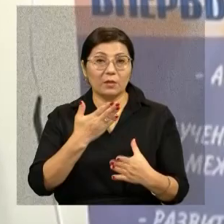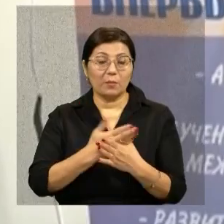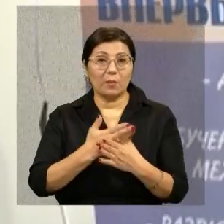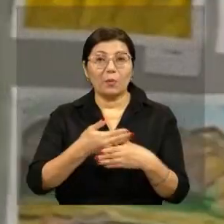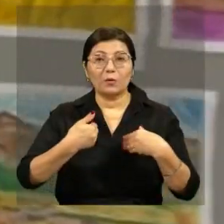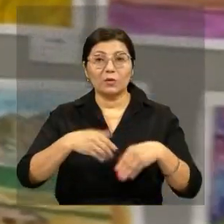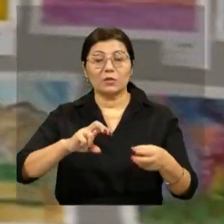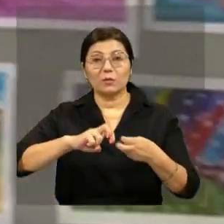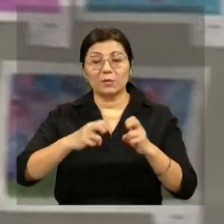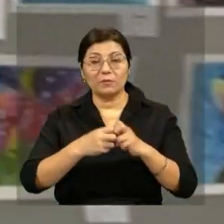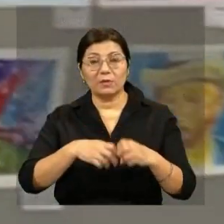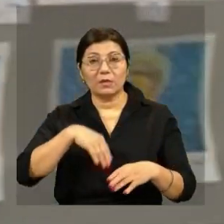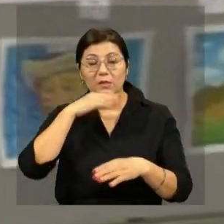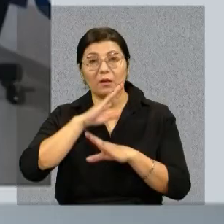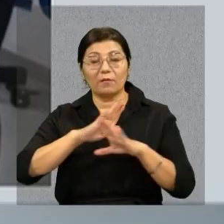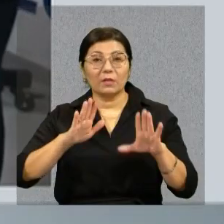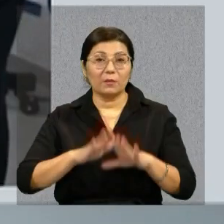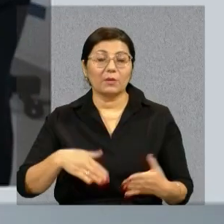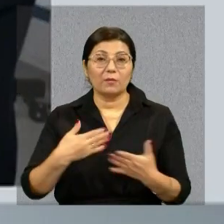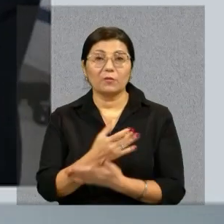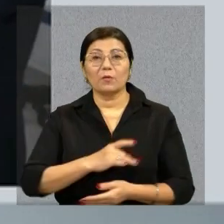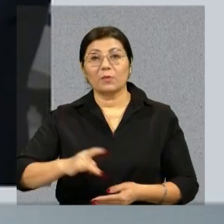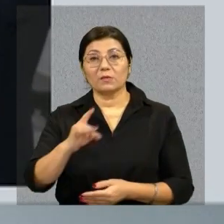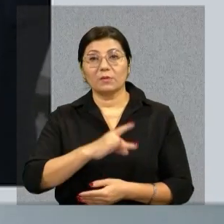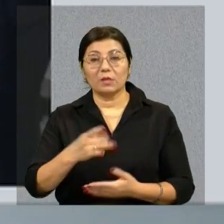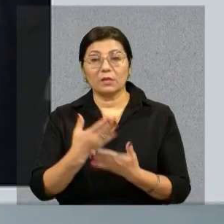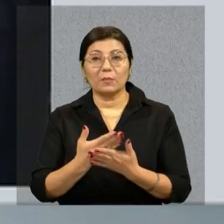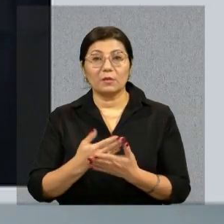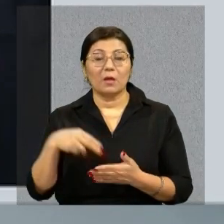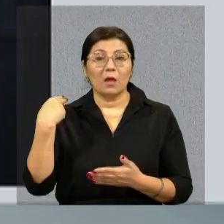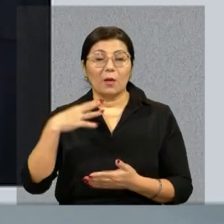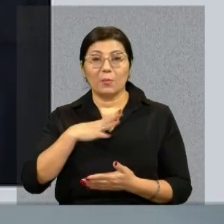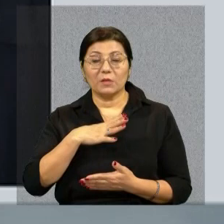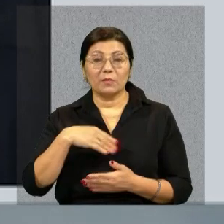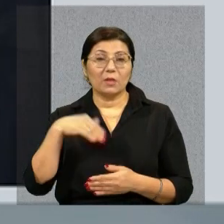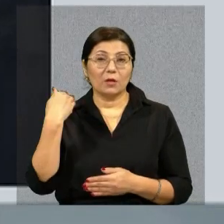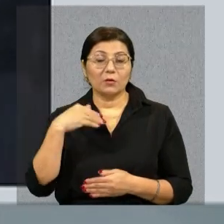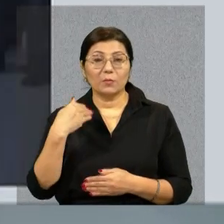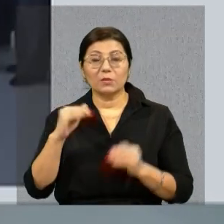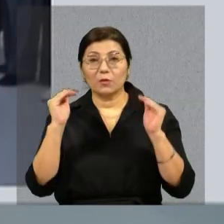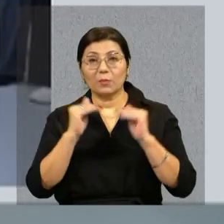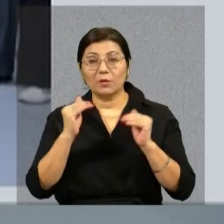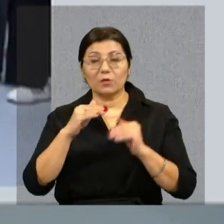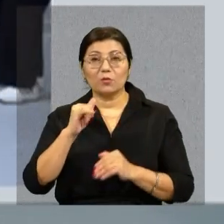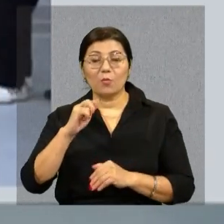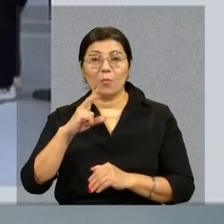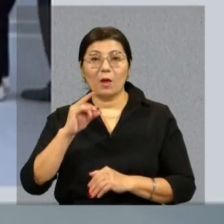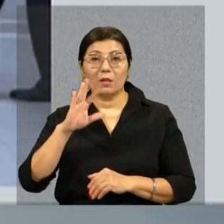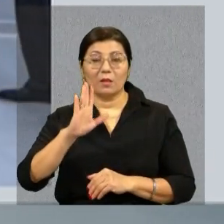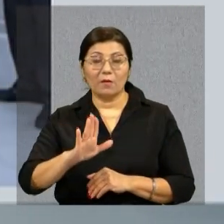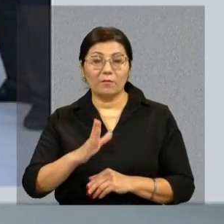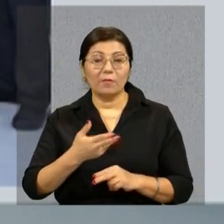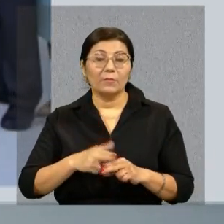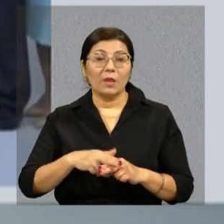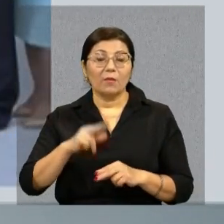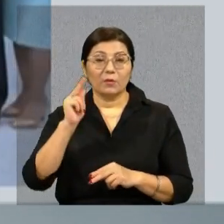проблему дефицита мест в новом районе. Также глава государства посетил Ахтубинский университет имени Кудайбергена Жубанова. На базе заведения в этом